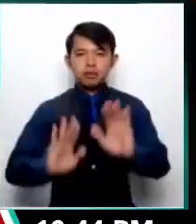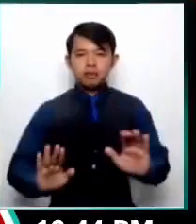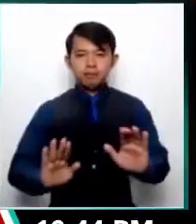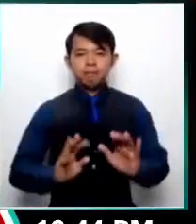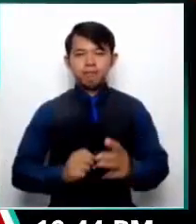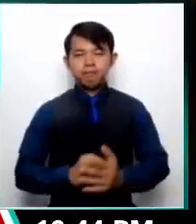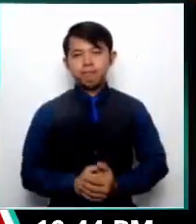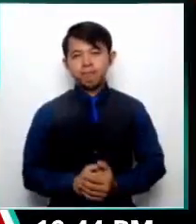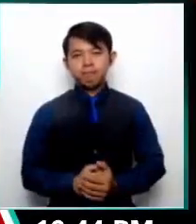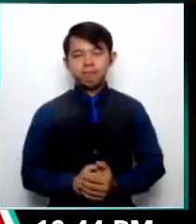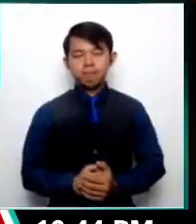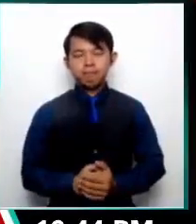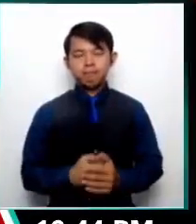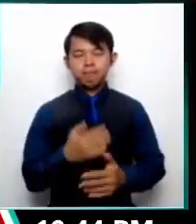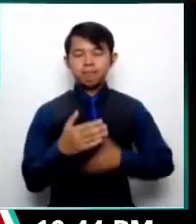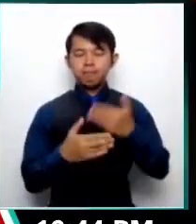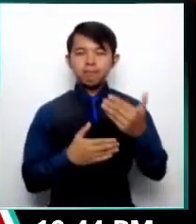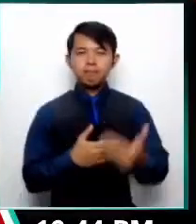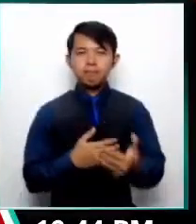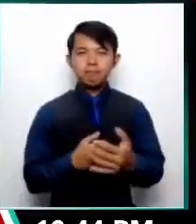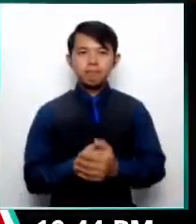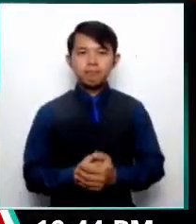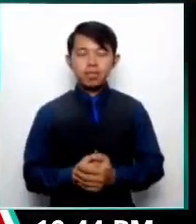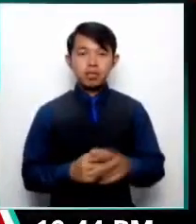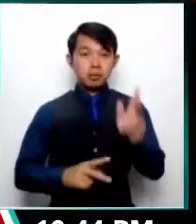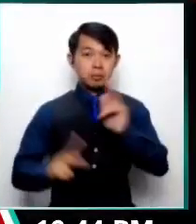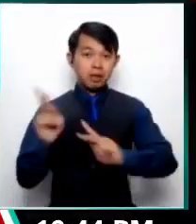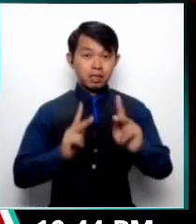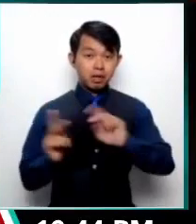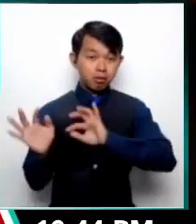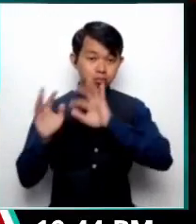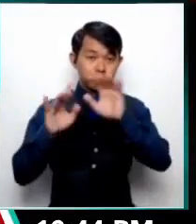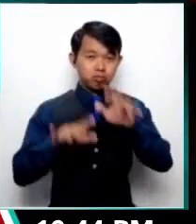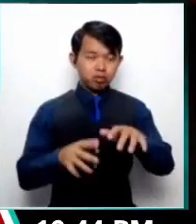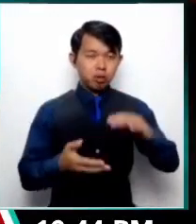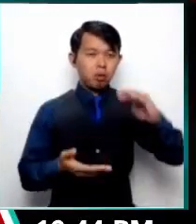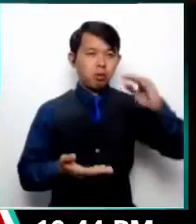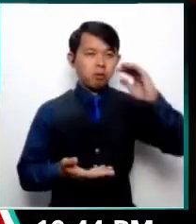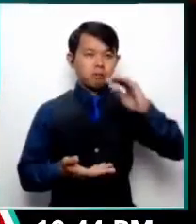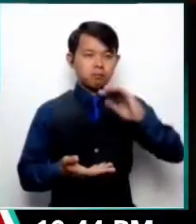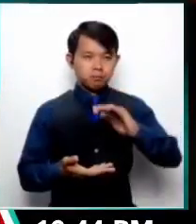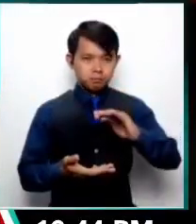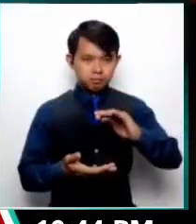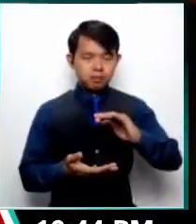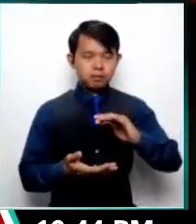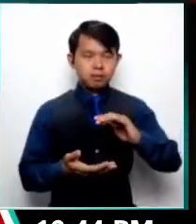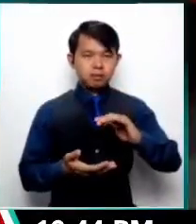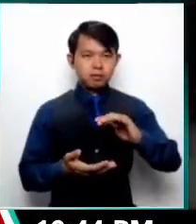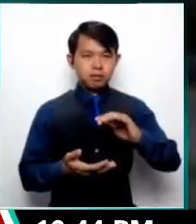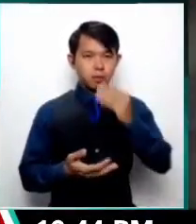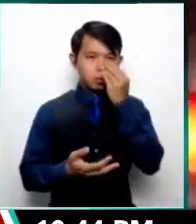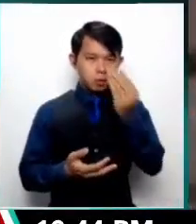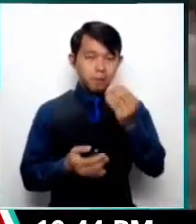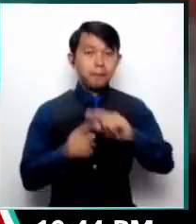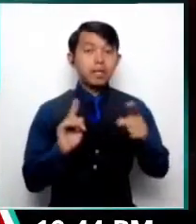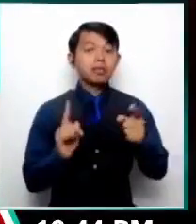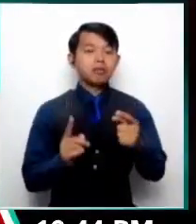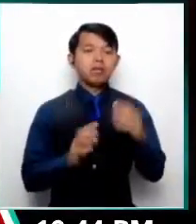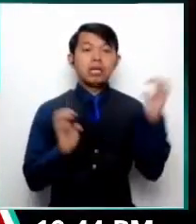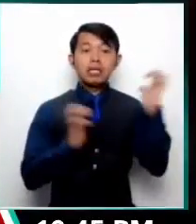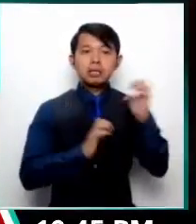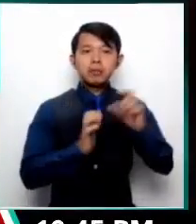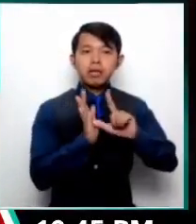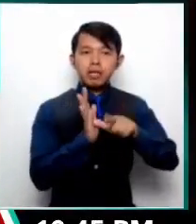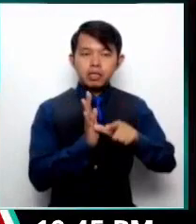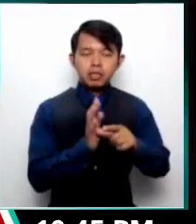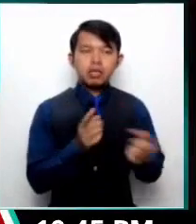Atong bahagyang nabawasan yung dating na mga pasahero dito sa NAIA Terminal 3 pero inaasahang mamaya hanggang ngayong parating na weekend